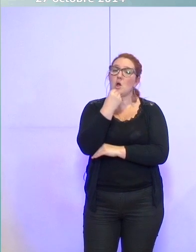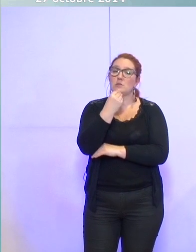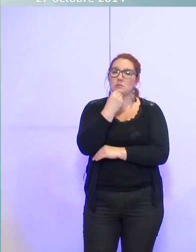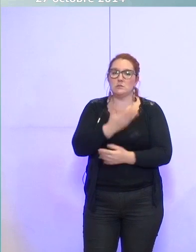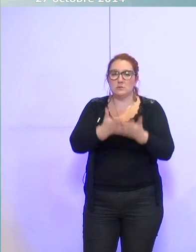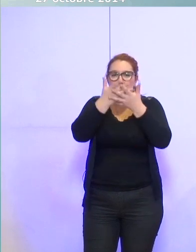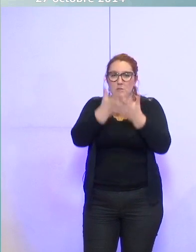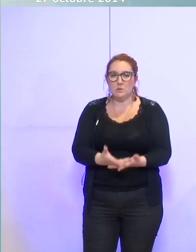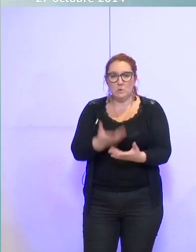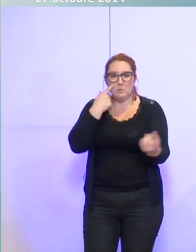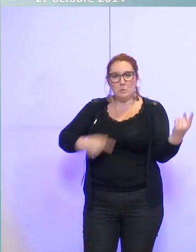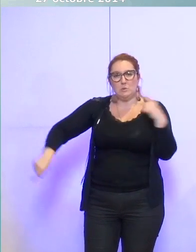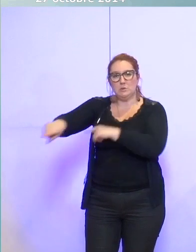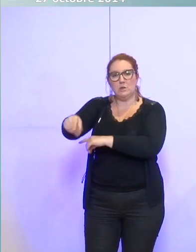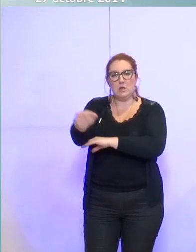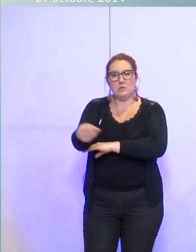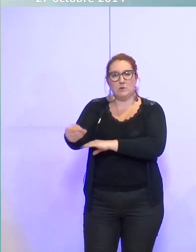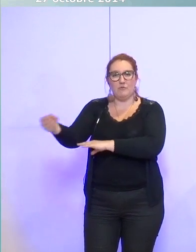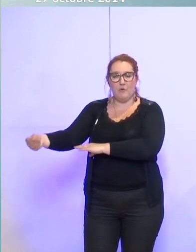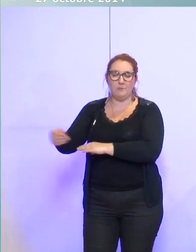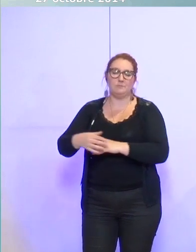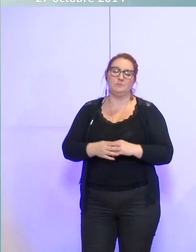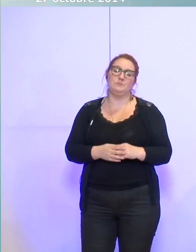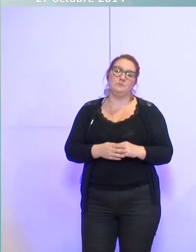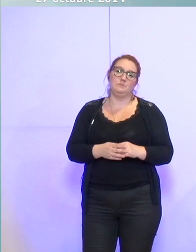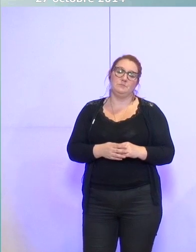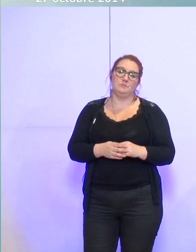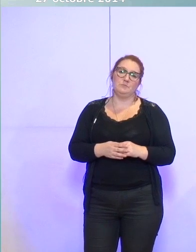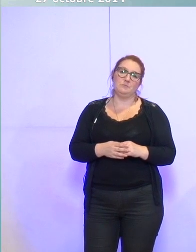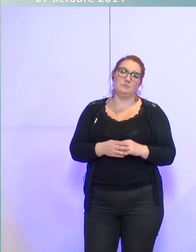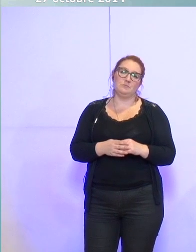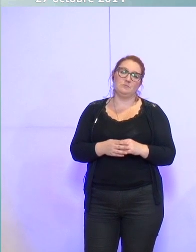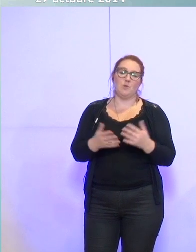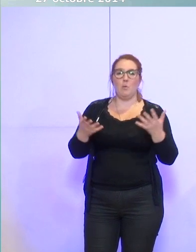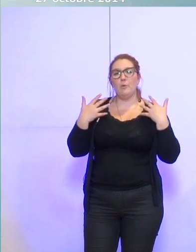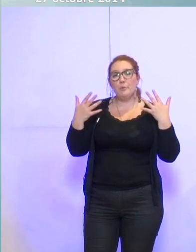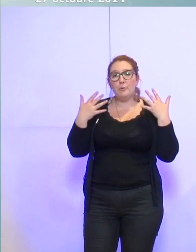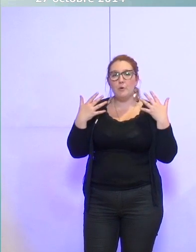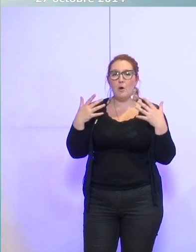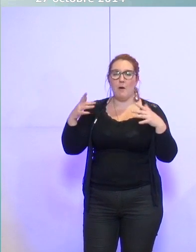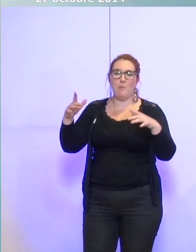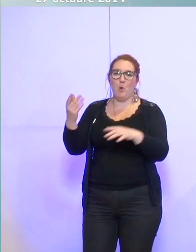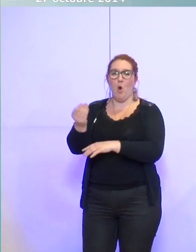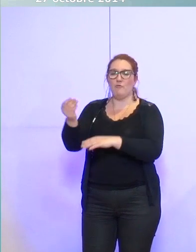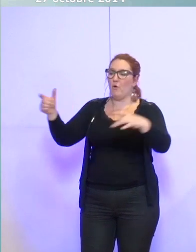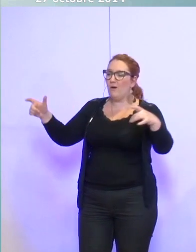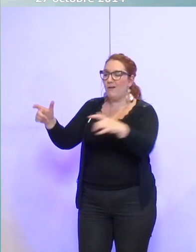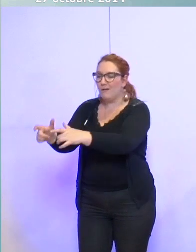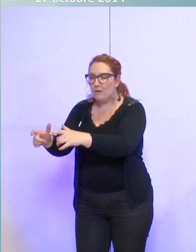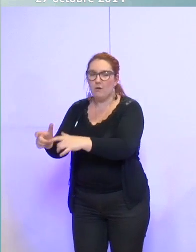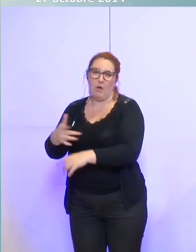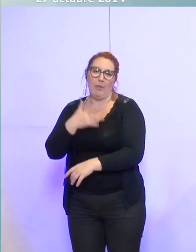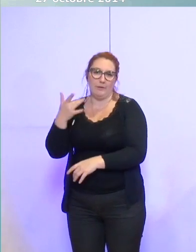chargés pour nos enfants et donc ça fait également un petit peu moins d'enfants, ce qui est intéressant, un